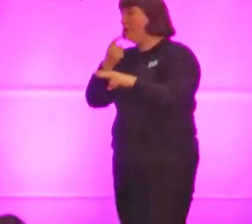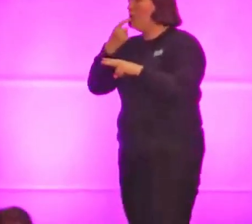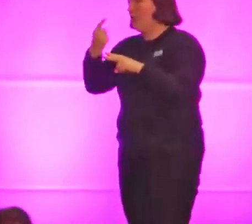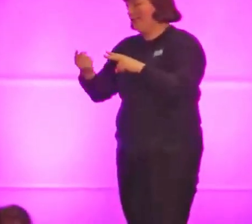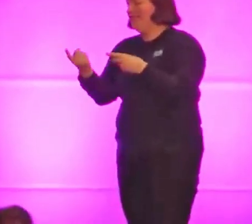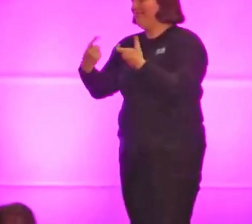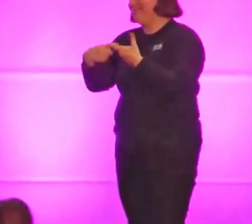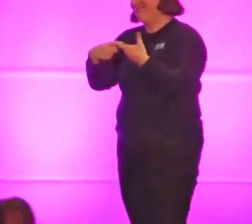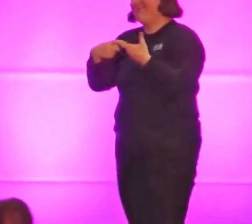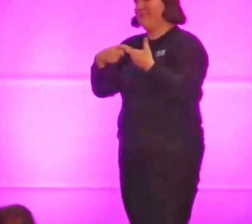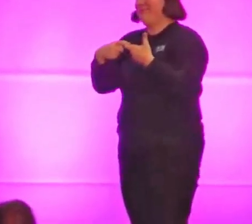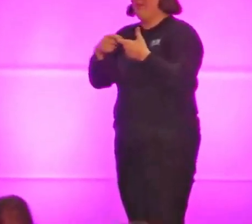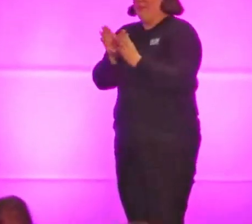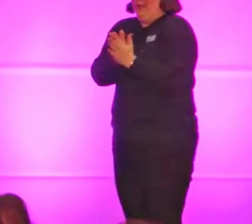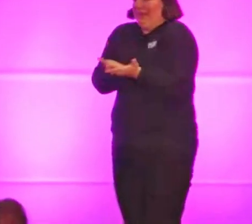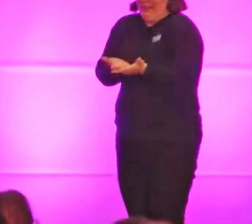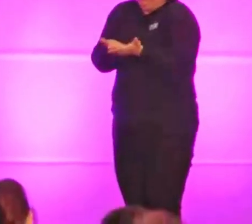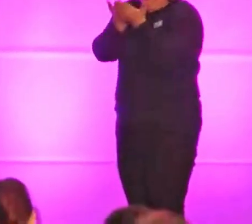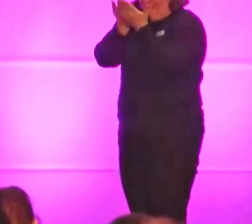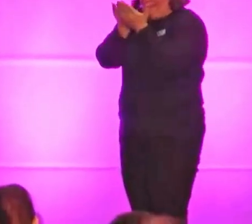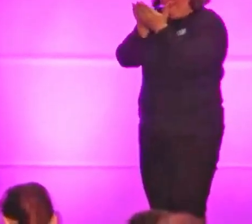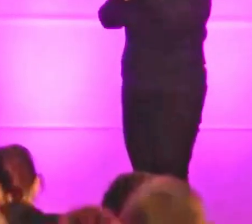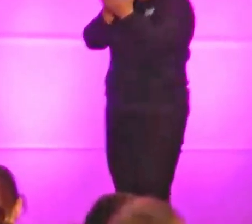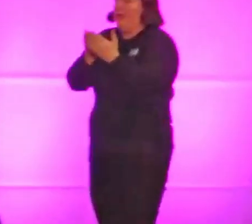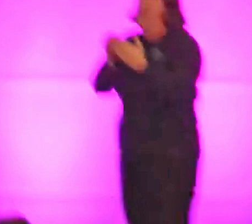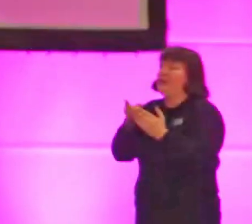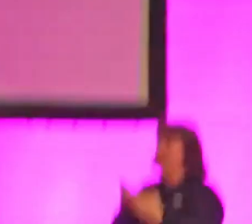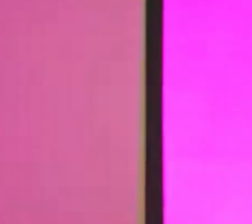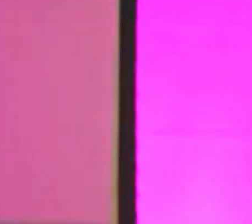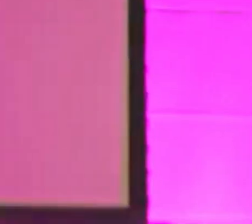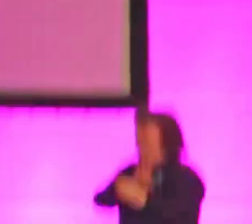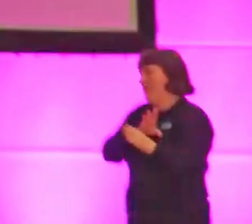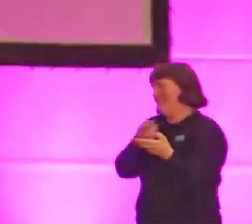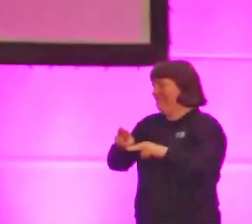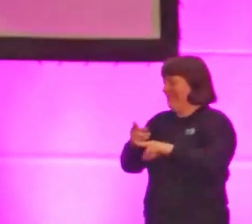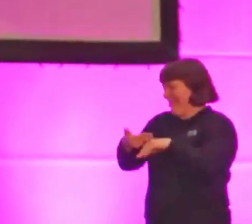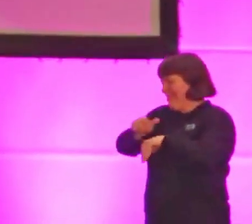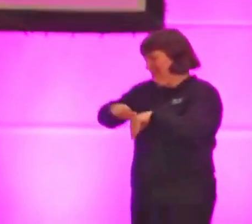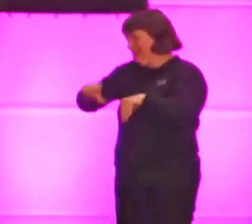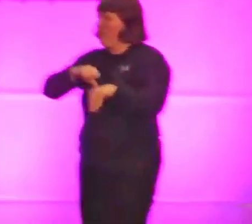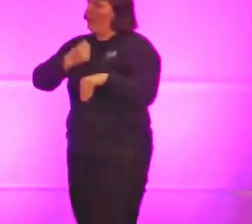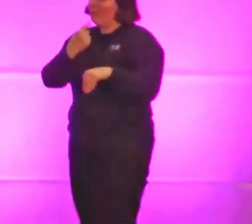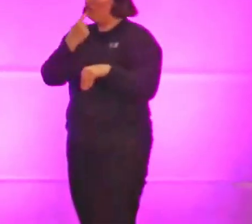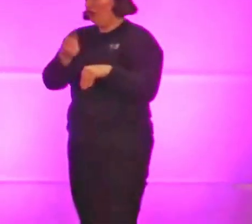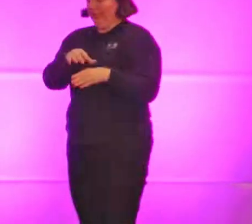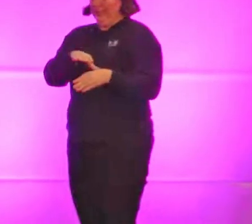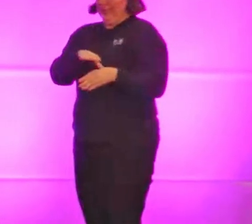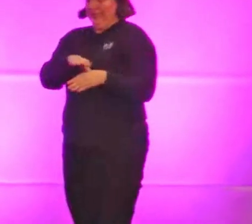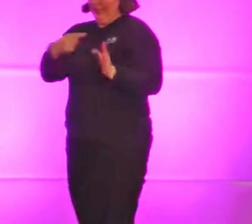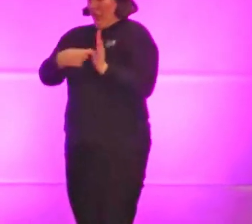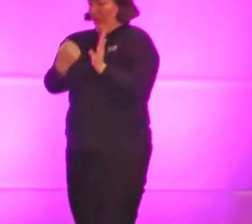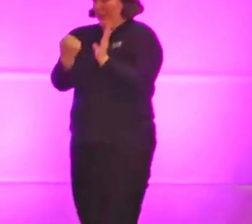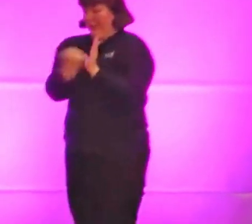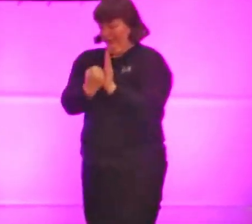rör liksom själva medhjälp. Och där har man rättsliga experter som har uttalat sig om att den svenska